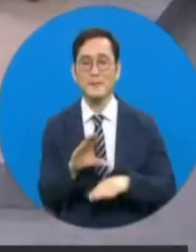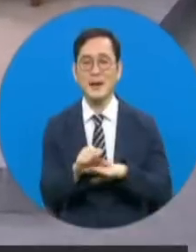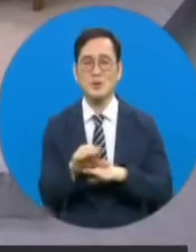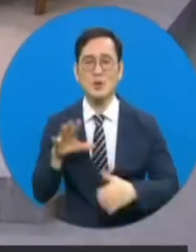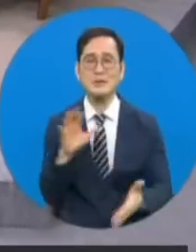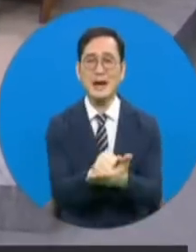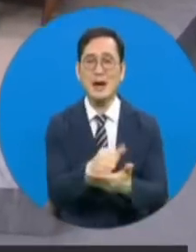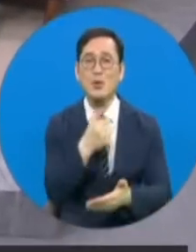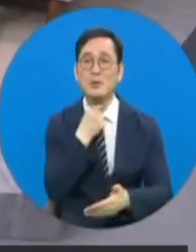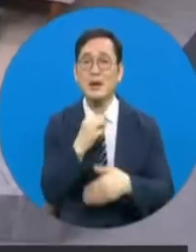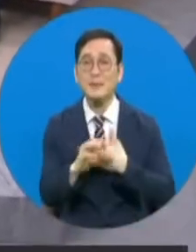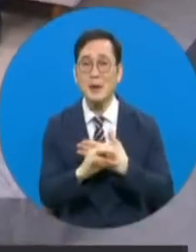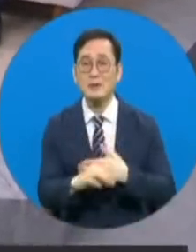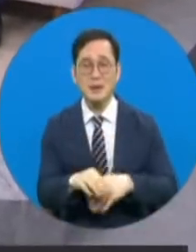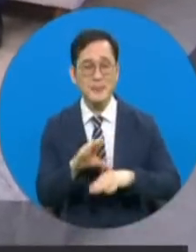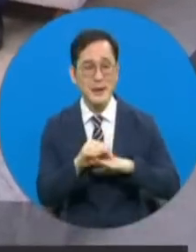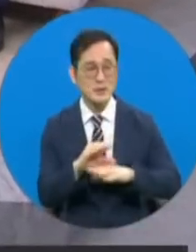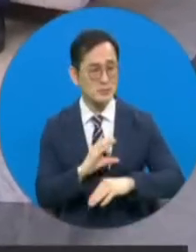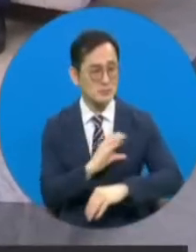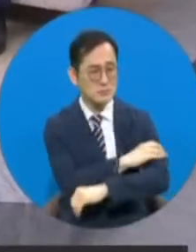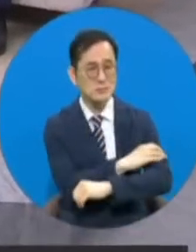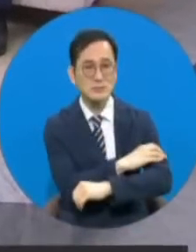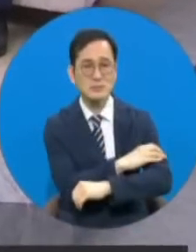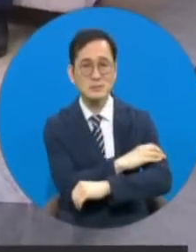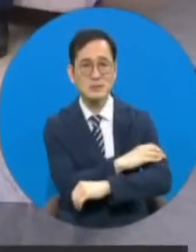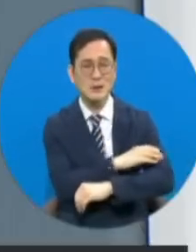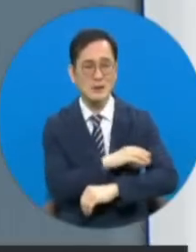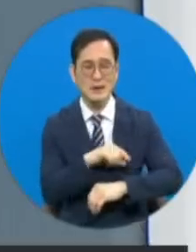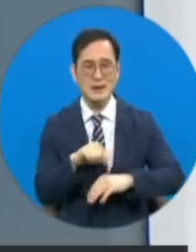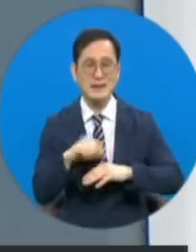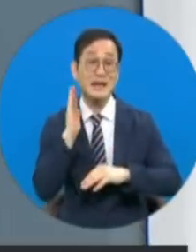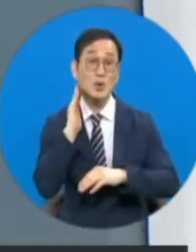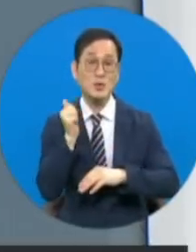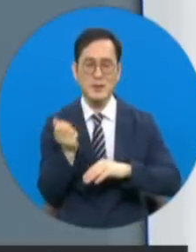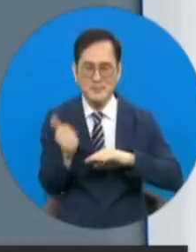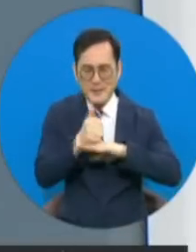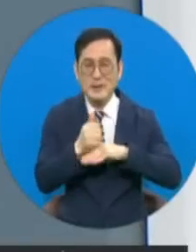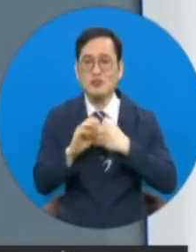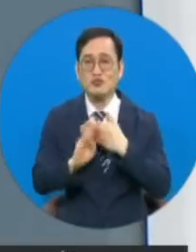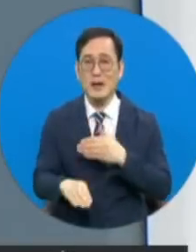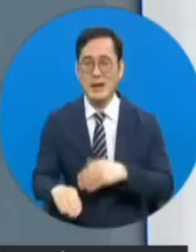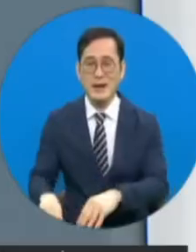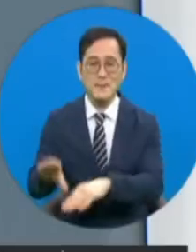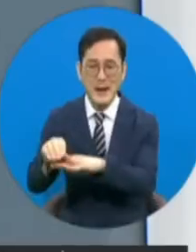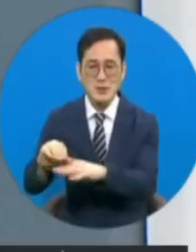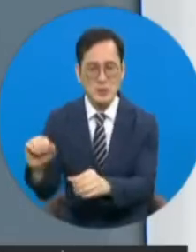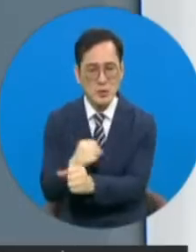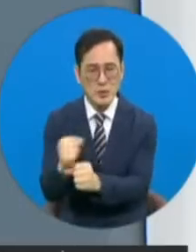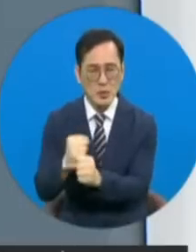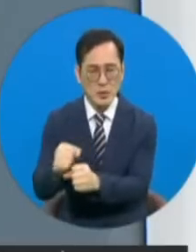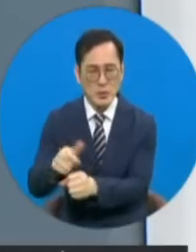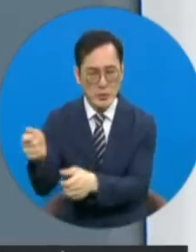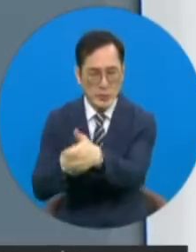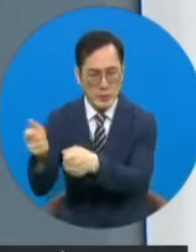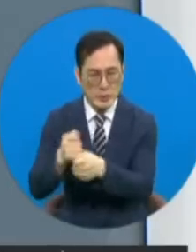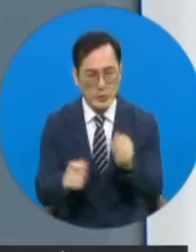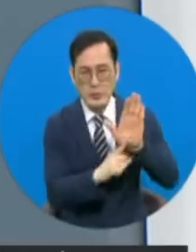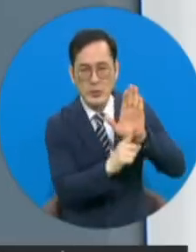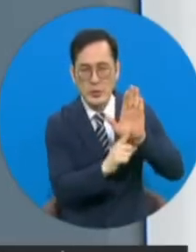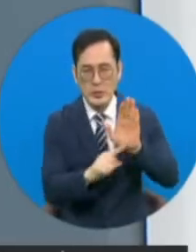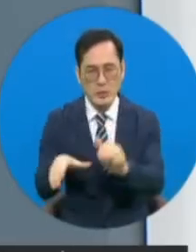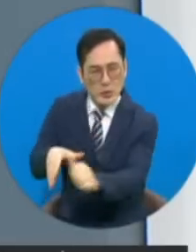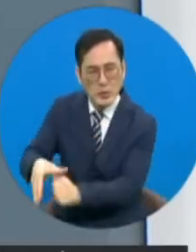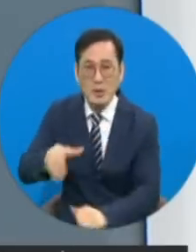했으면 대통령 직권하고 난 다음에 바로 온갖 공권력을 동원해서 방송사학에 어두운 음모를 드러내지 않았겠습니까